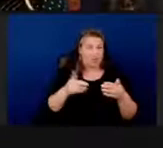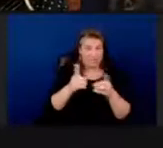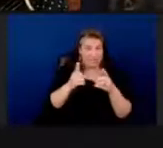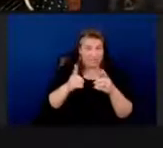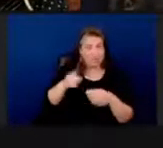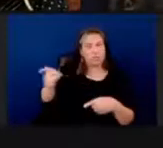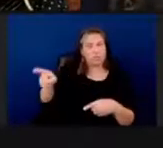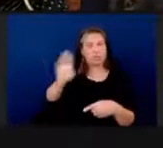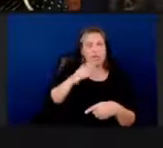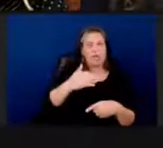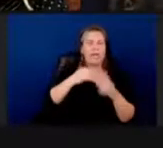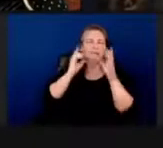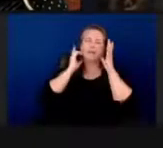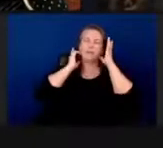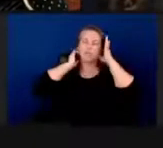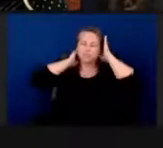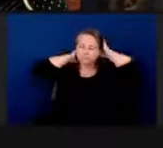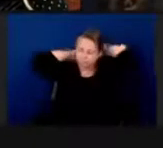katika uajiri